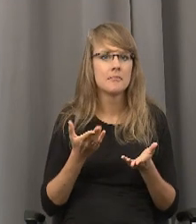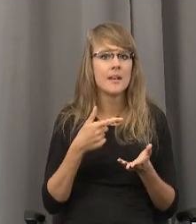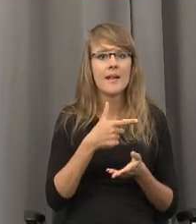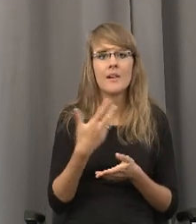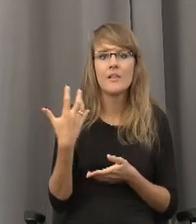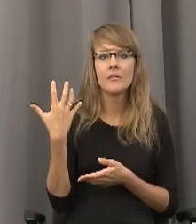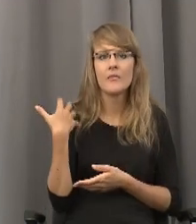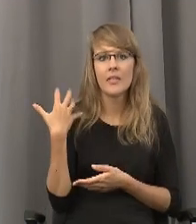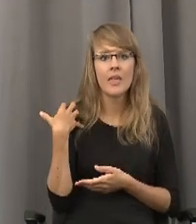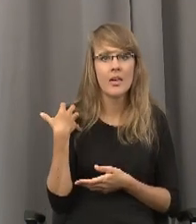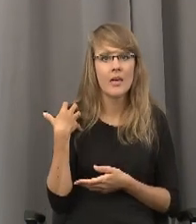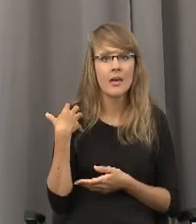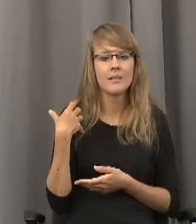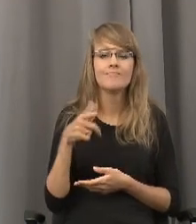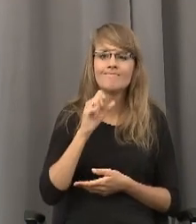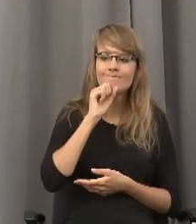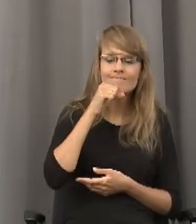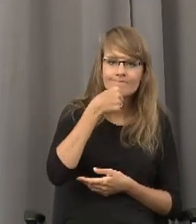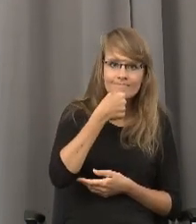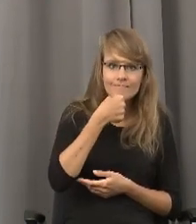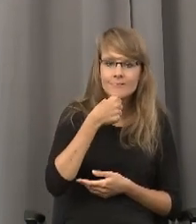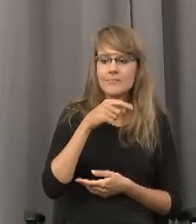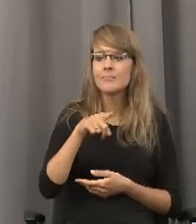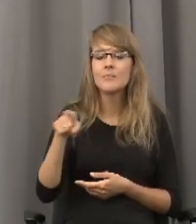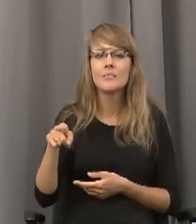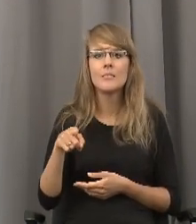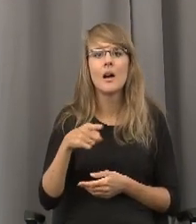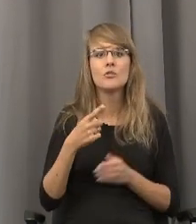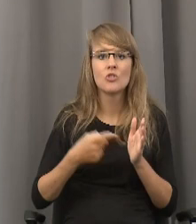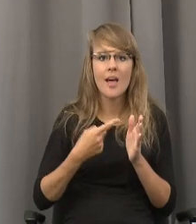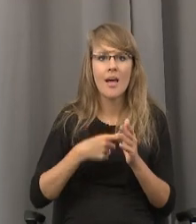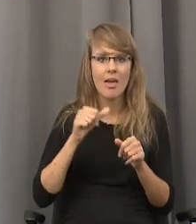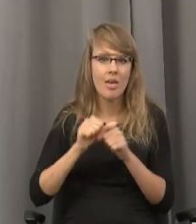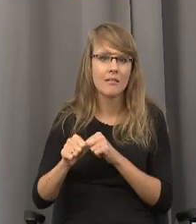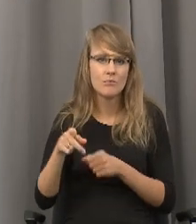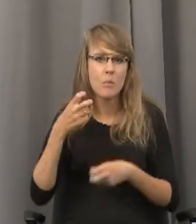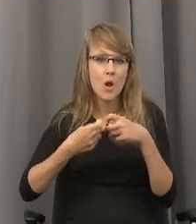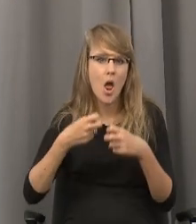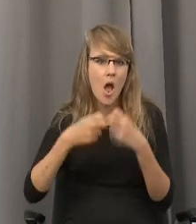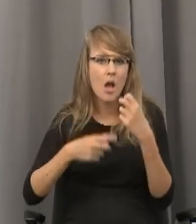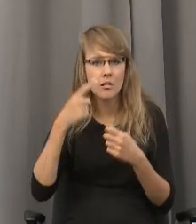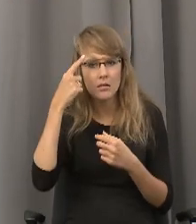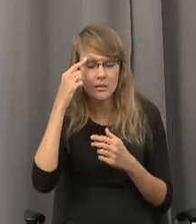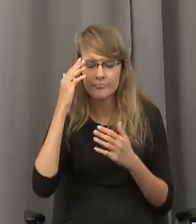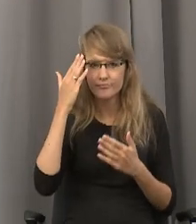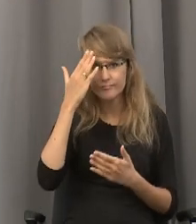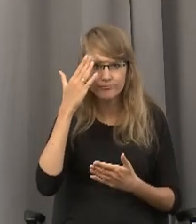wiek podeszły, populacja wieku podeszłego do częstości występowania otępienia, to jest to bardzo proste przeliczenie. Mamy